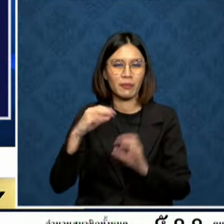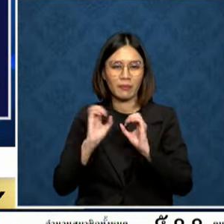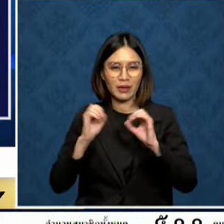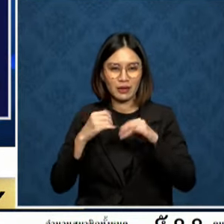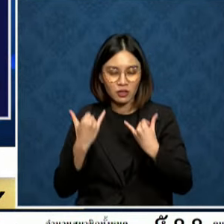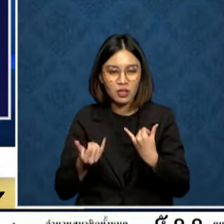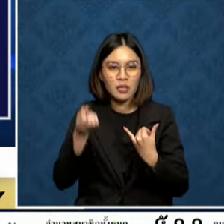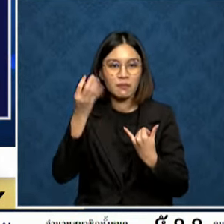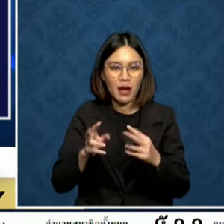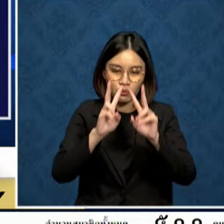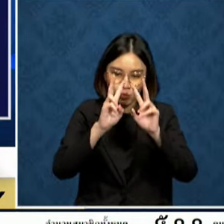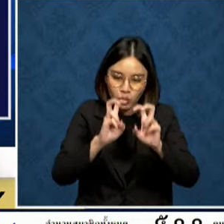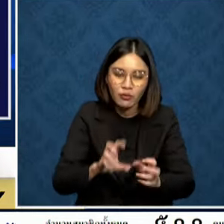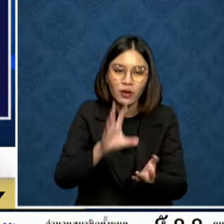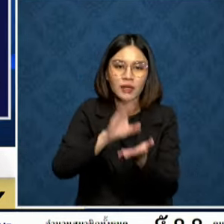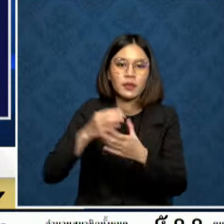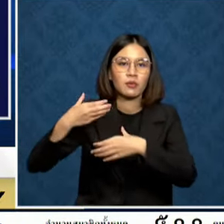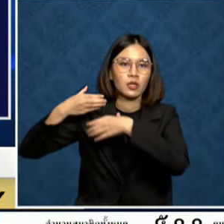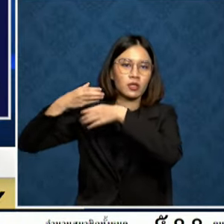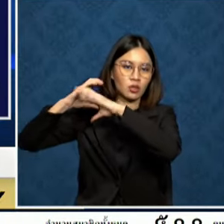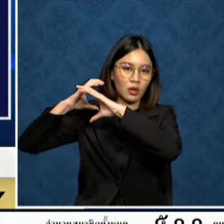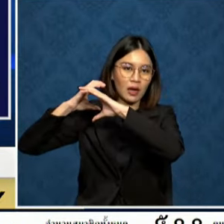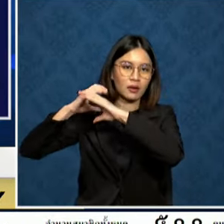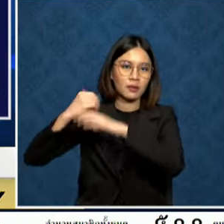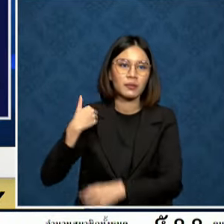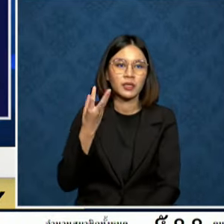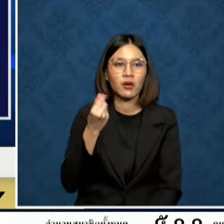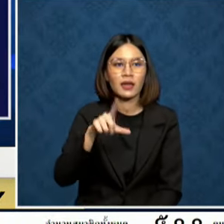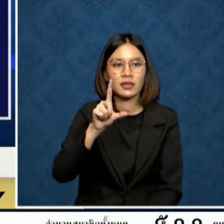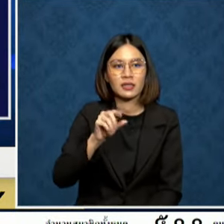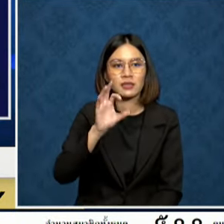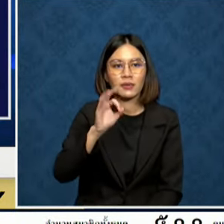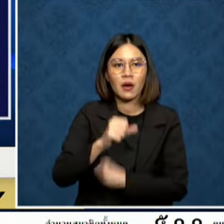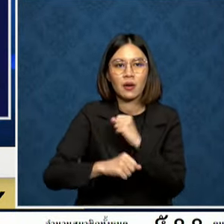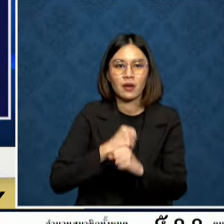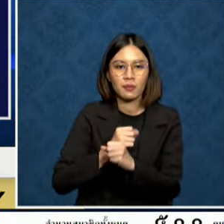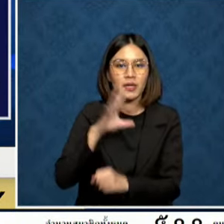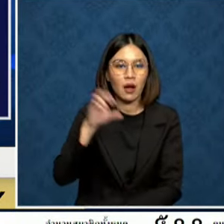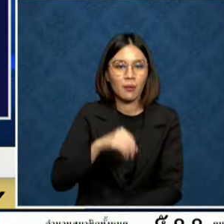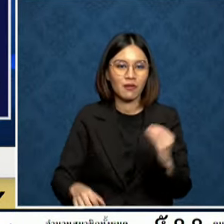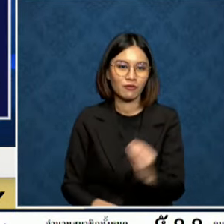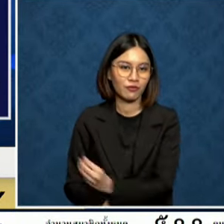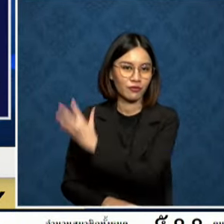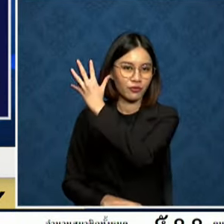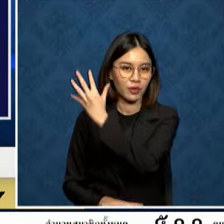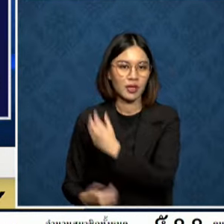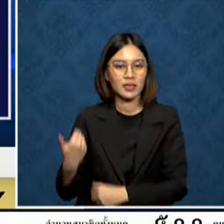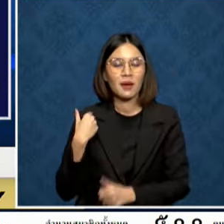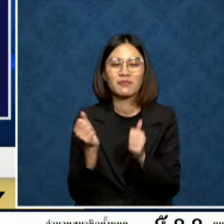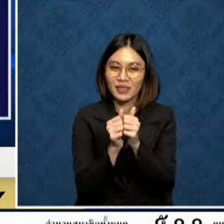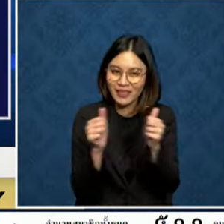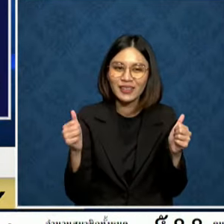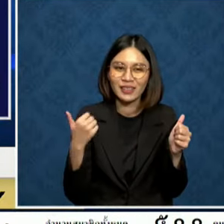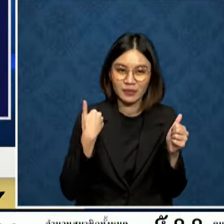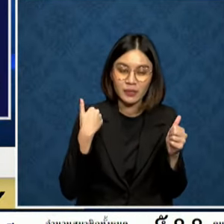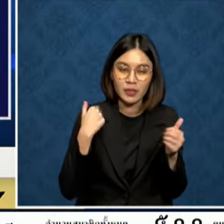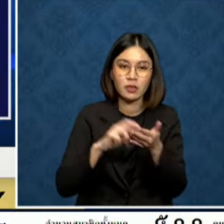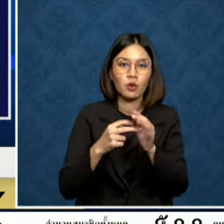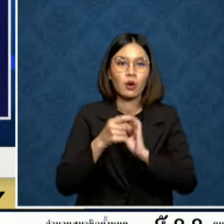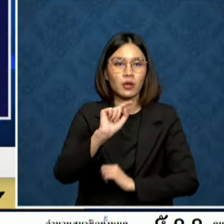เท่าที่ดิฉันสืบค้นข้อมูลย้อนหลังไปได้เนี่ยเพียงแค่ 29ปีก็เลยนำมาโชว์ตรงนี้ค่ะแต่ก็ยังมีด้านดีๆนะคะท่านประธานก็